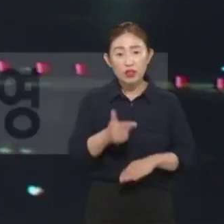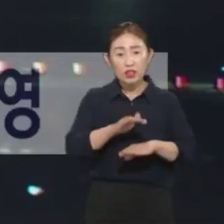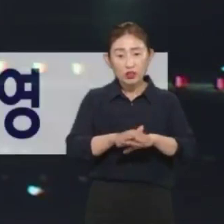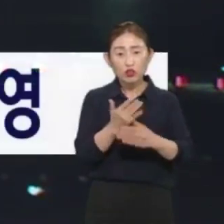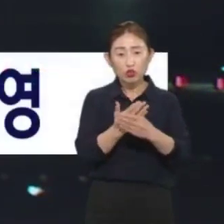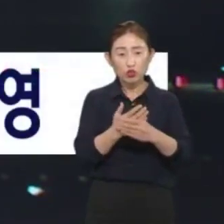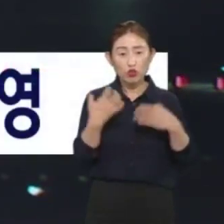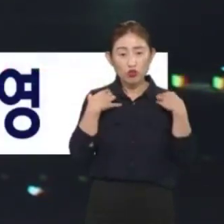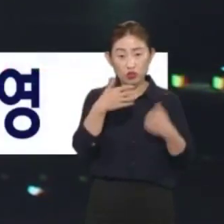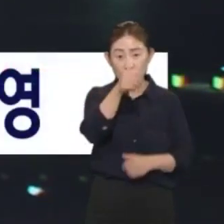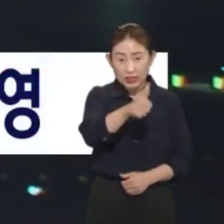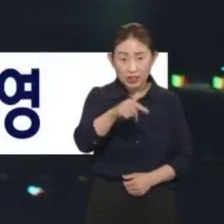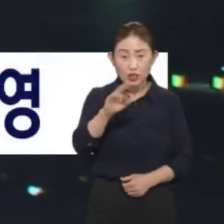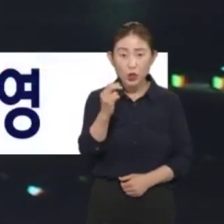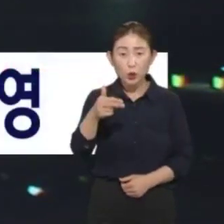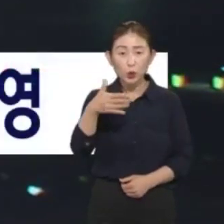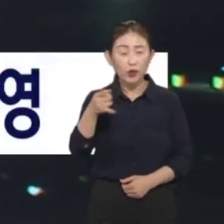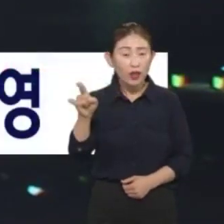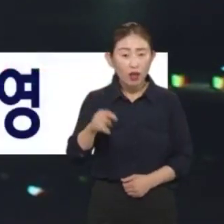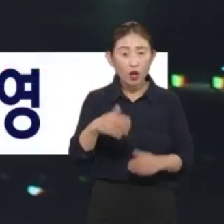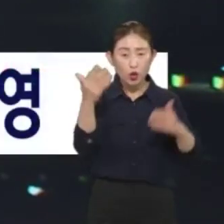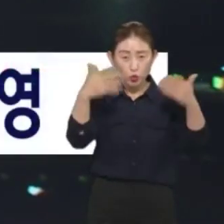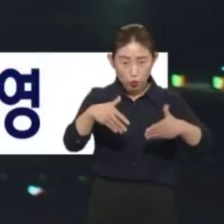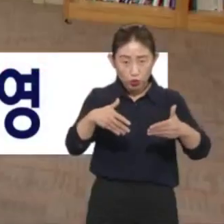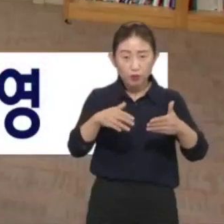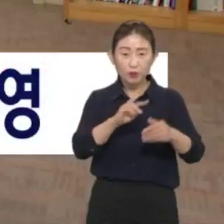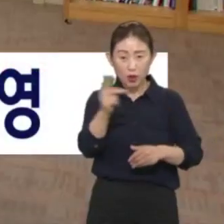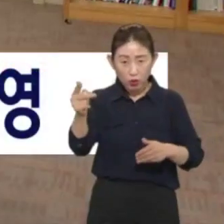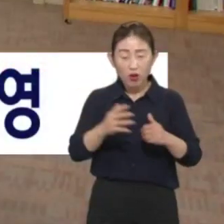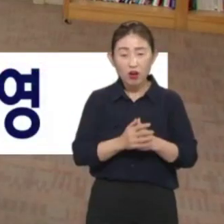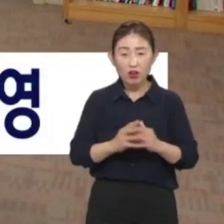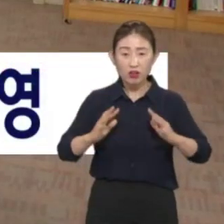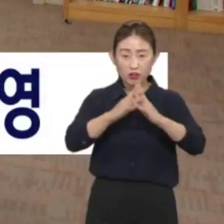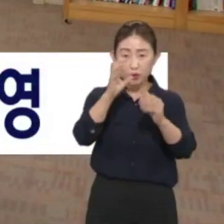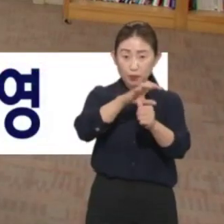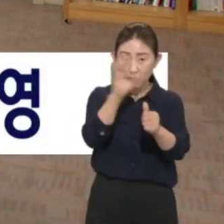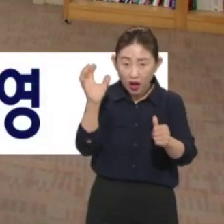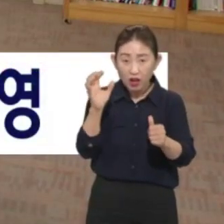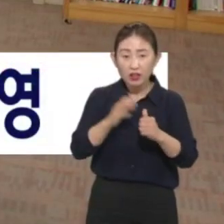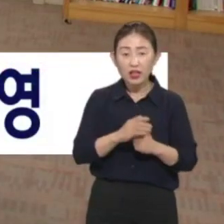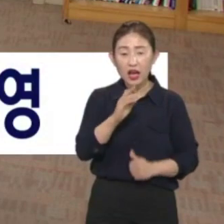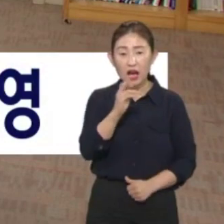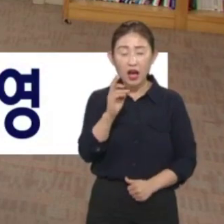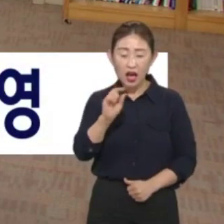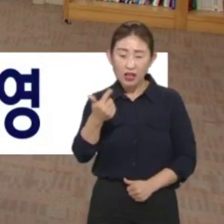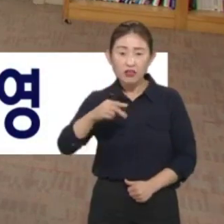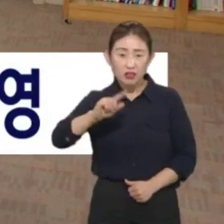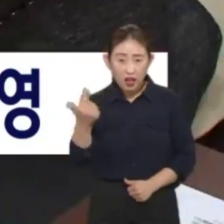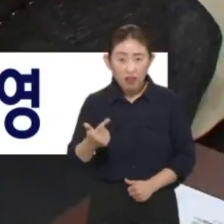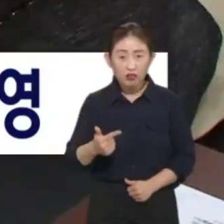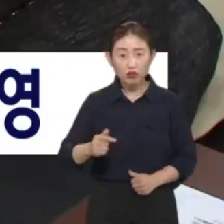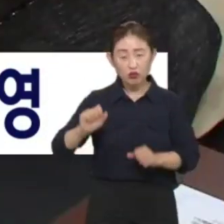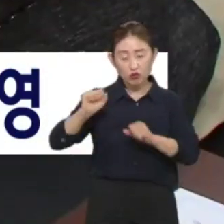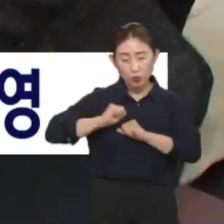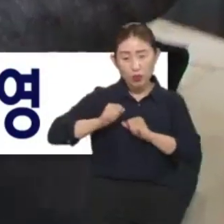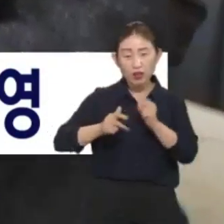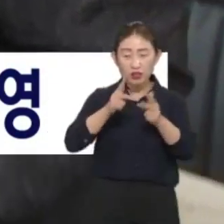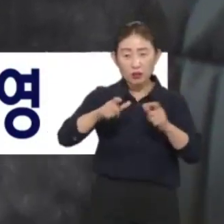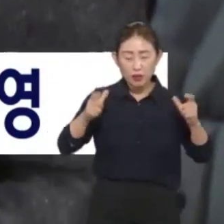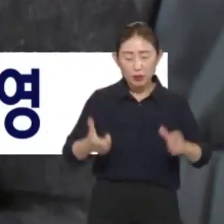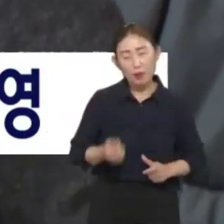정용래 대전 유성구청장이 조건부로 그린벨트 해제가 승인된 안산 첨단 국방 융합 클러스터가 신속히 추진돼야